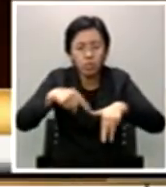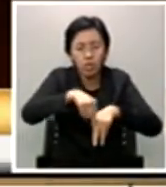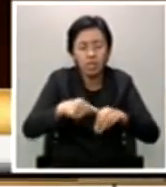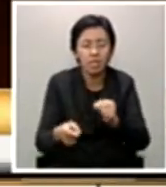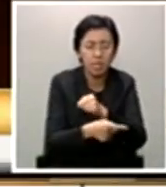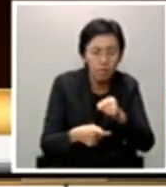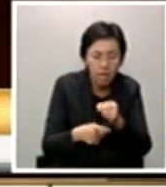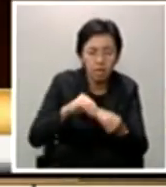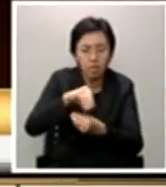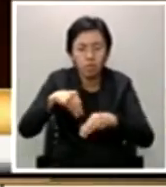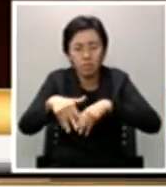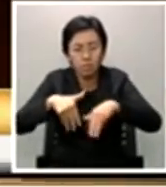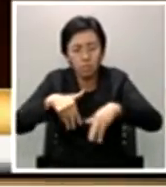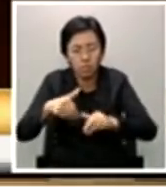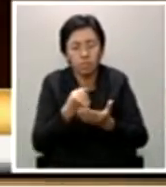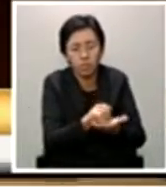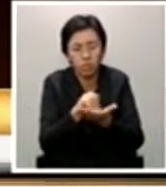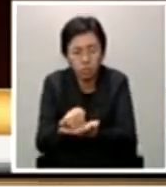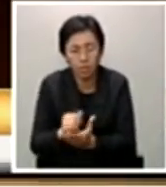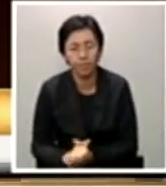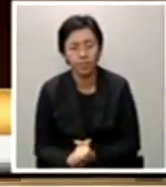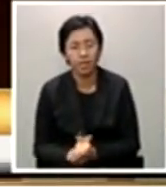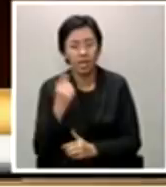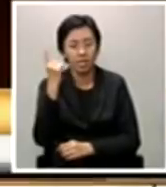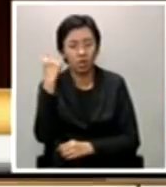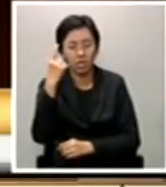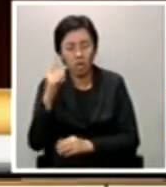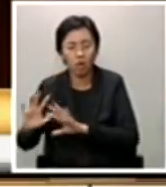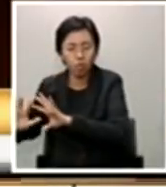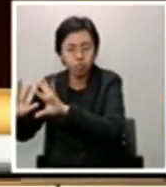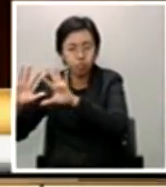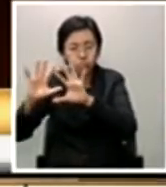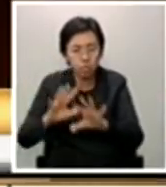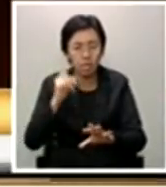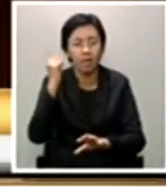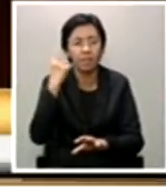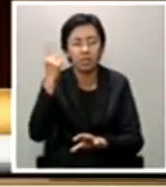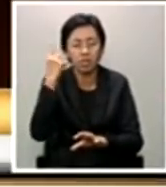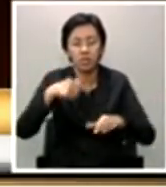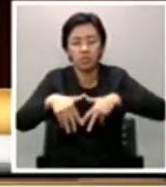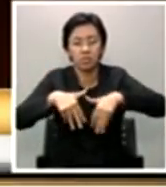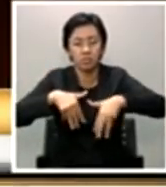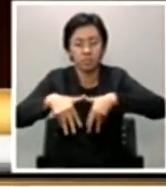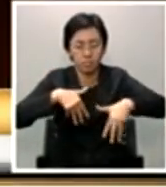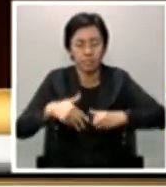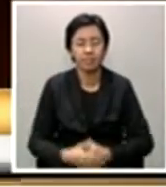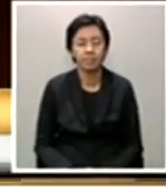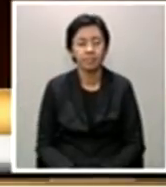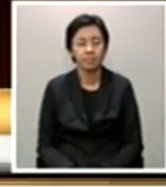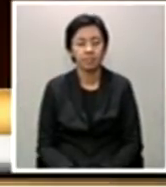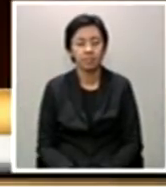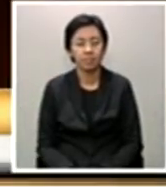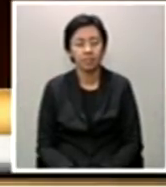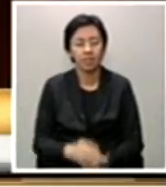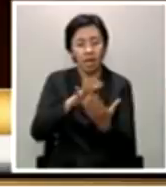นซ์ให้วิสาหกิจชุมชนคุณต้องต่อท่องเที่ยวเข้าไปที่ชุมชนให้ได้นโย